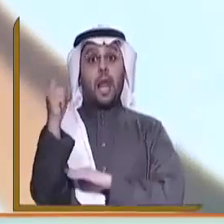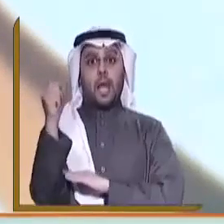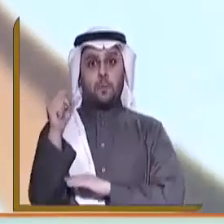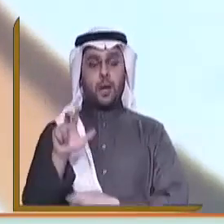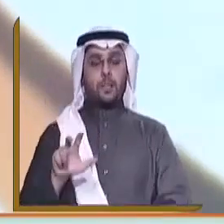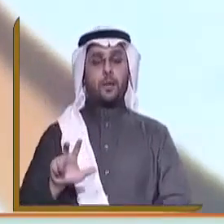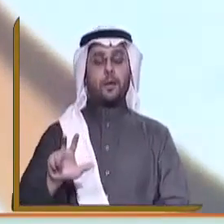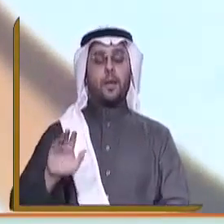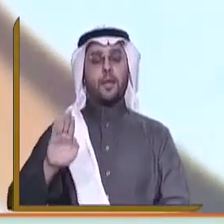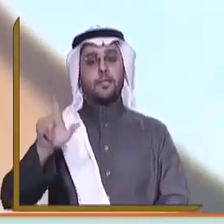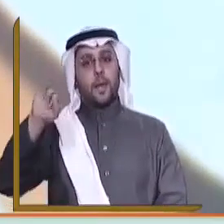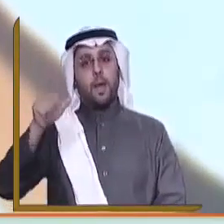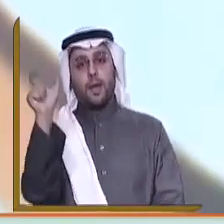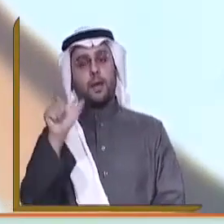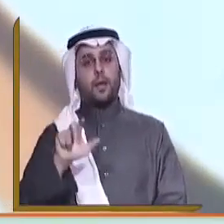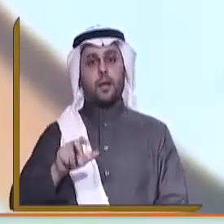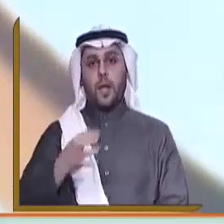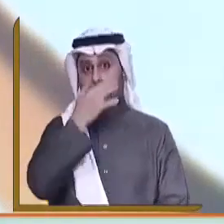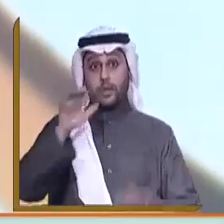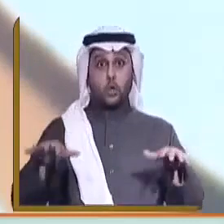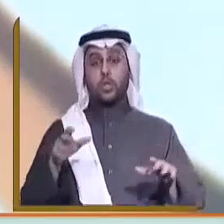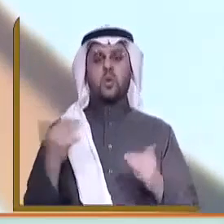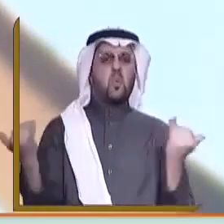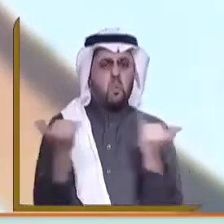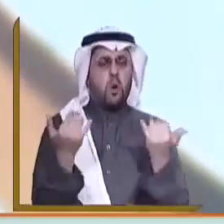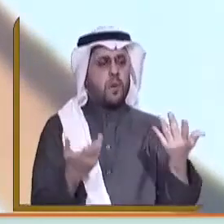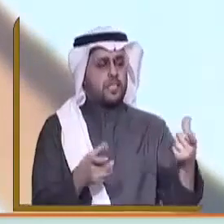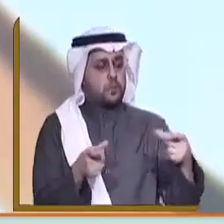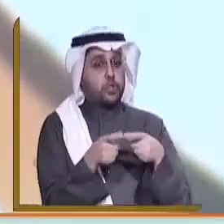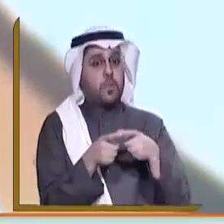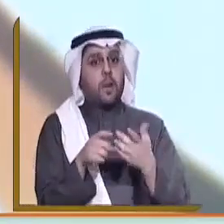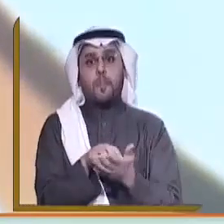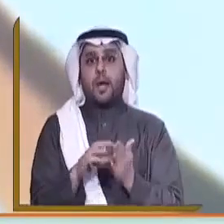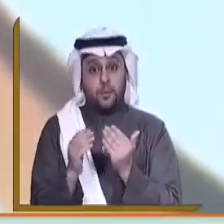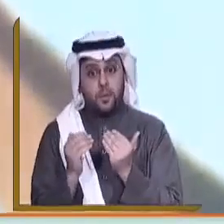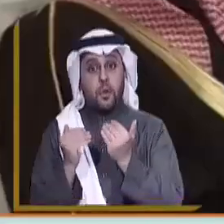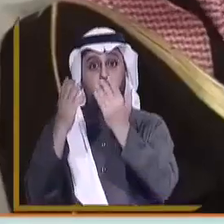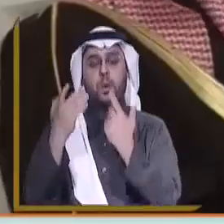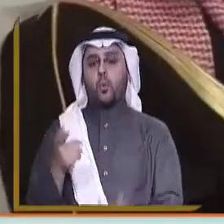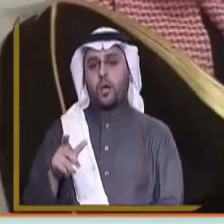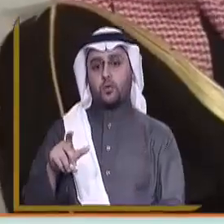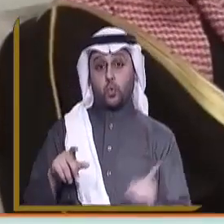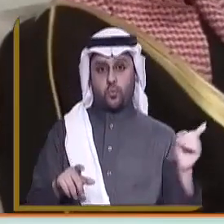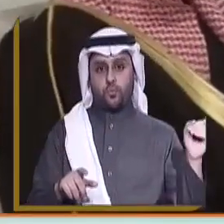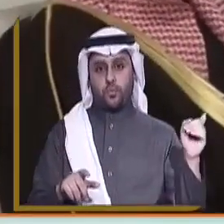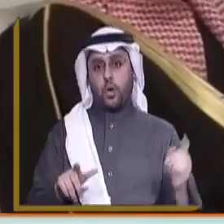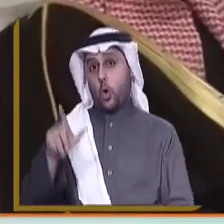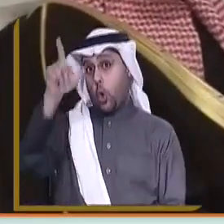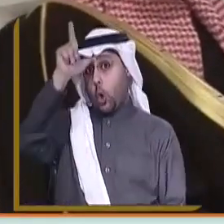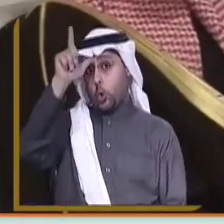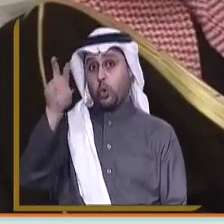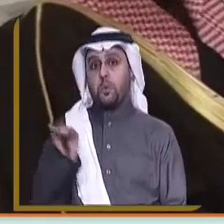ورئيس الوزراء الاردني الدكتور بشر خصاونه في العاصمه عمان استعرض سبل التعاون المشترك بين المملكه